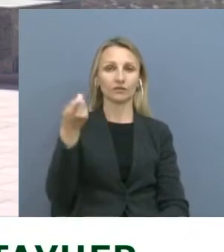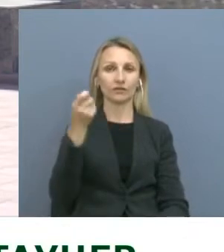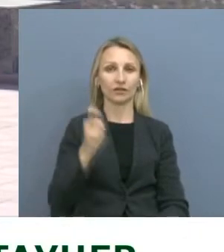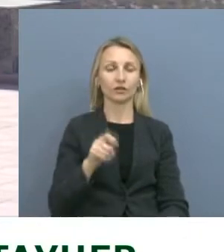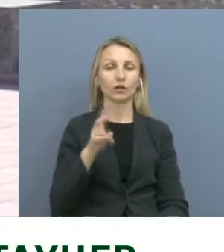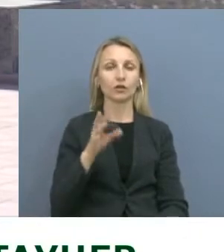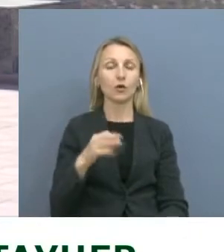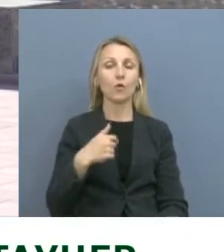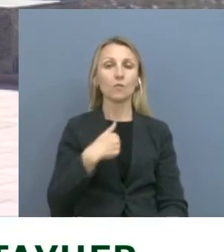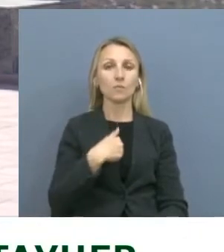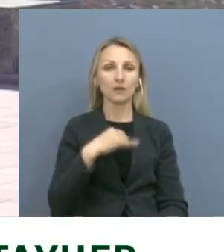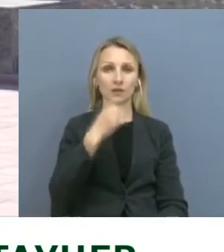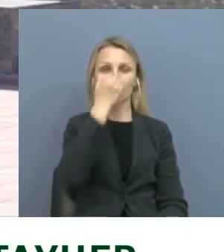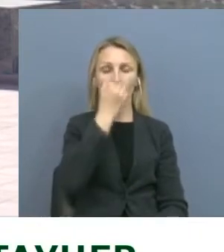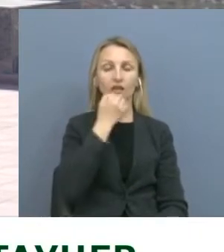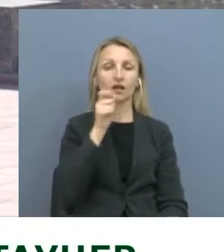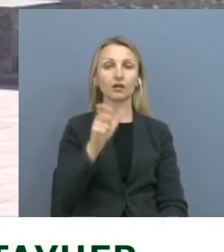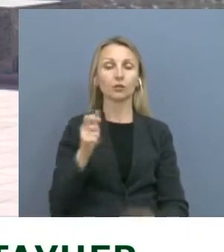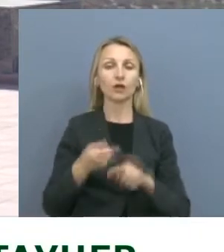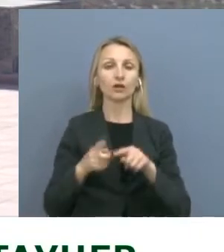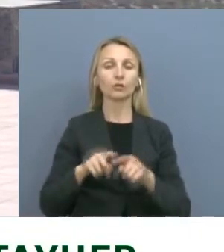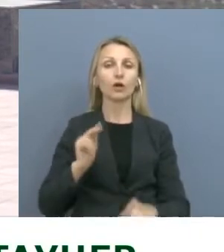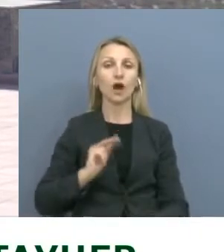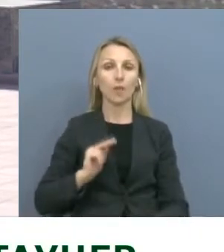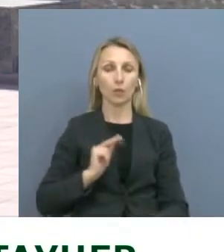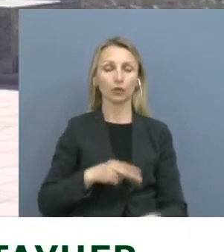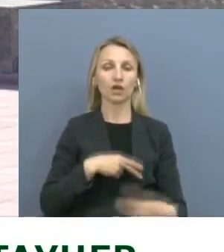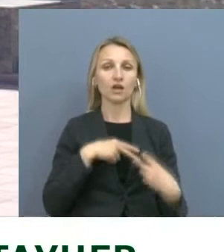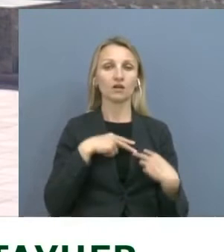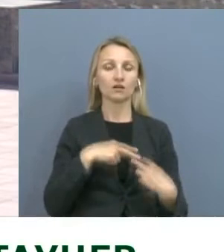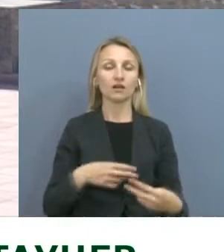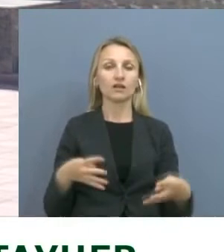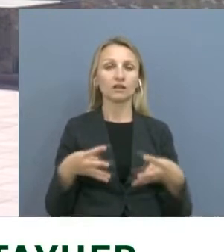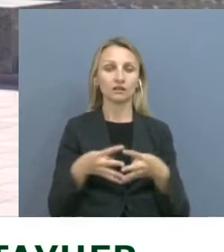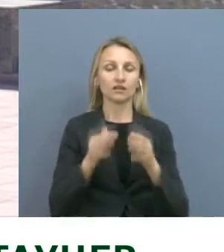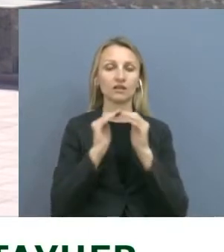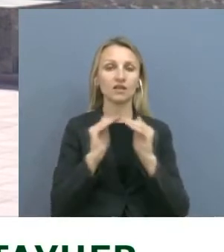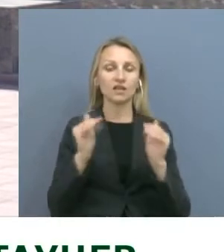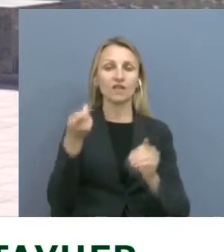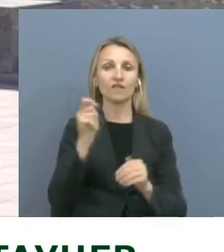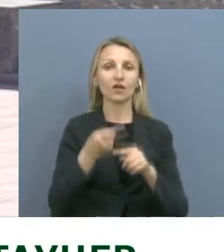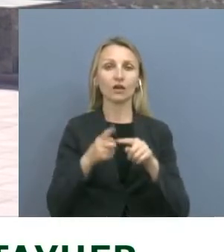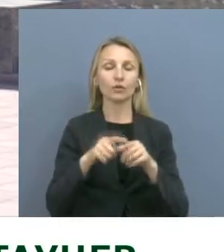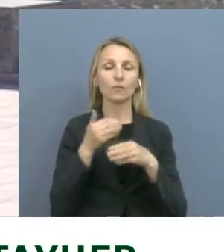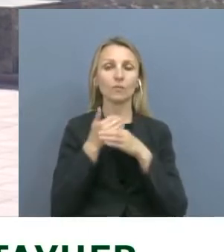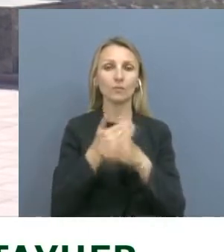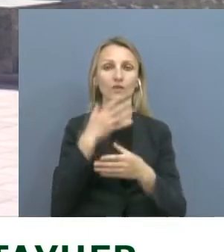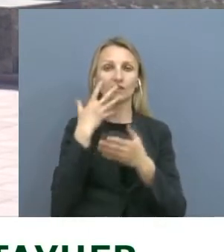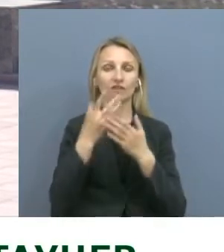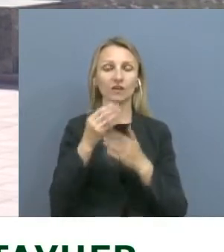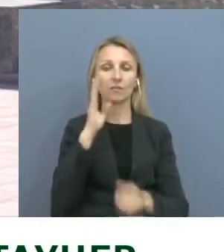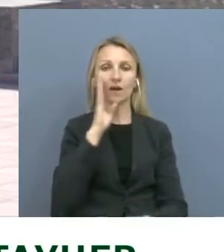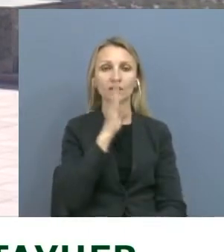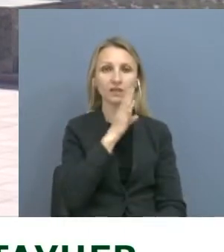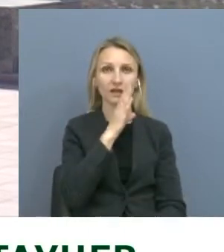менее мы благодарны и тем людям, которые работали в тылу, детям войны, которые помогали своим матерям,